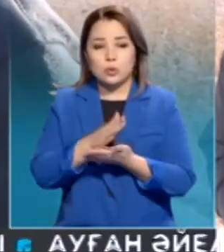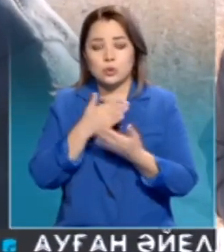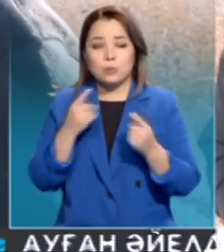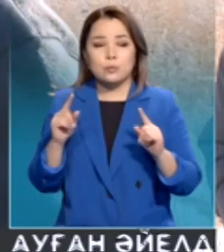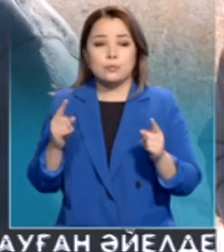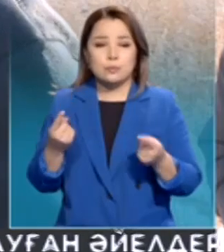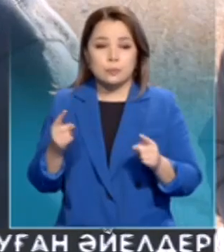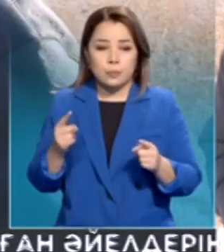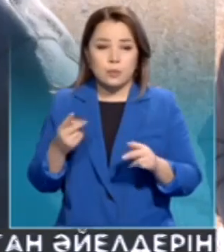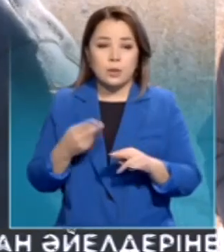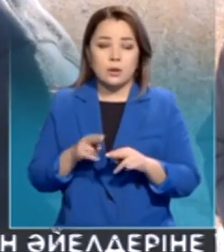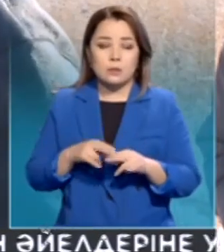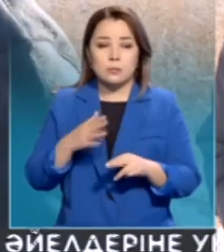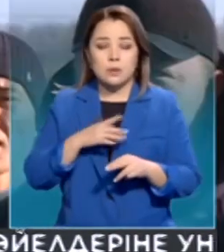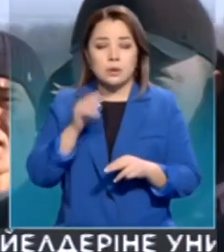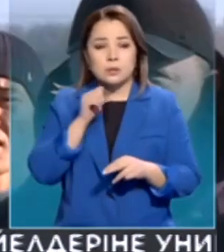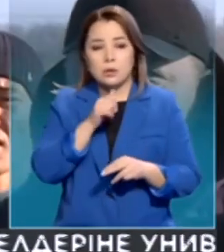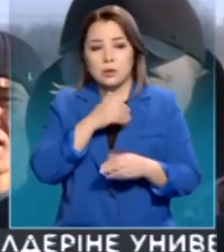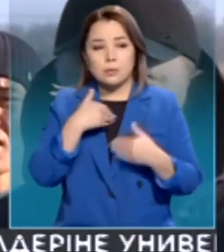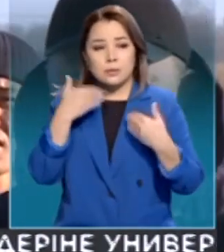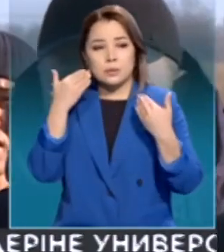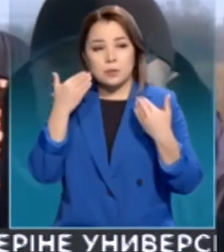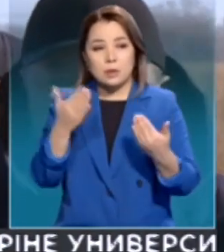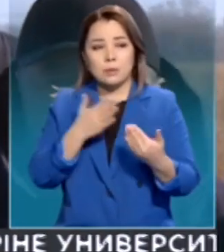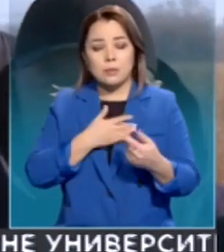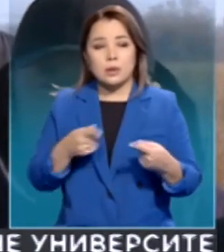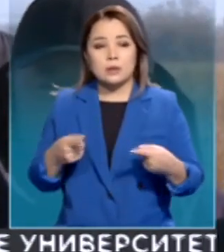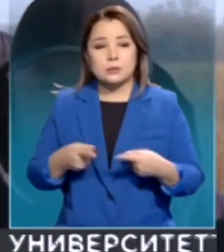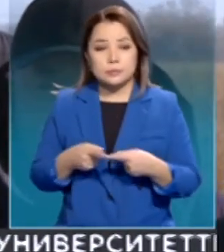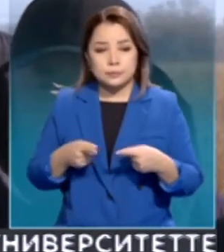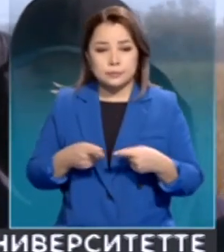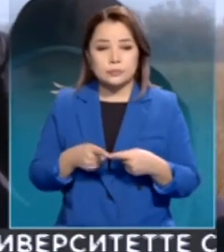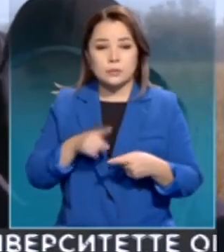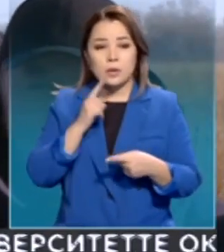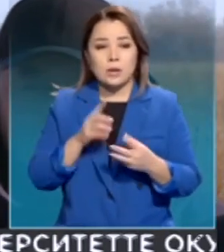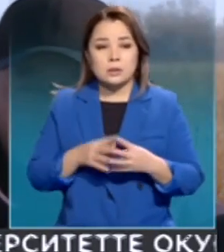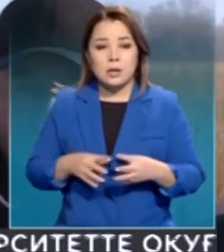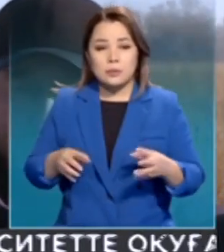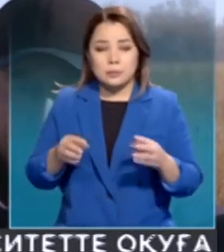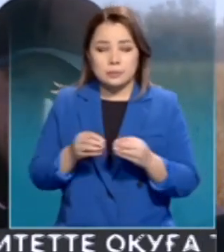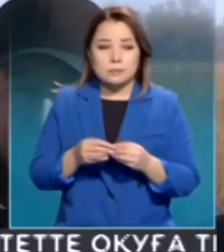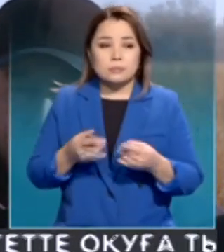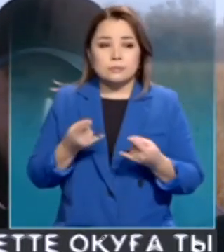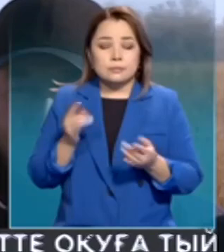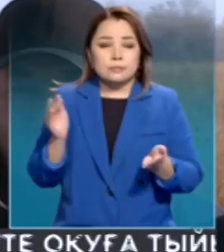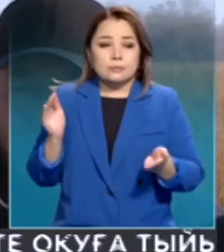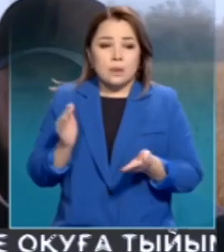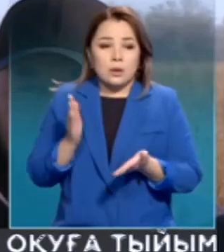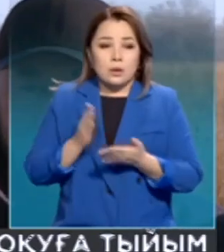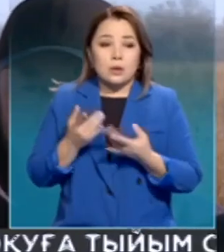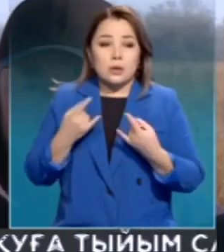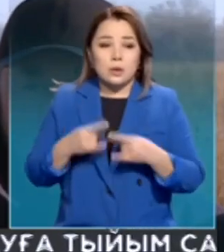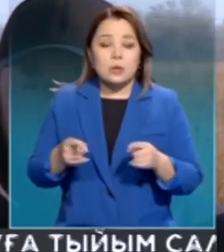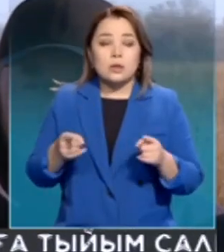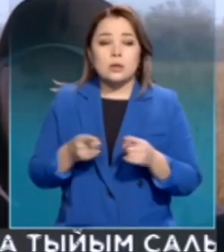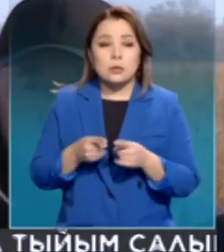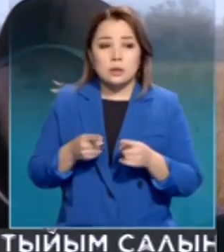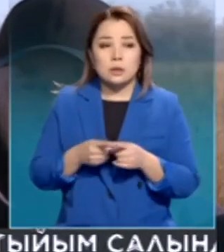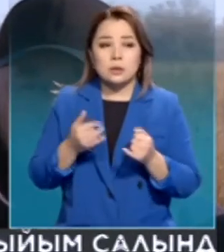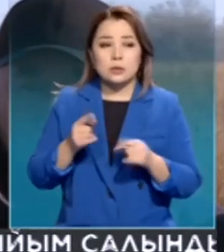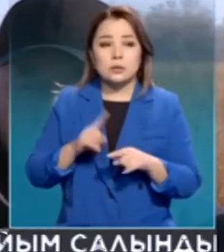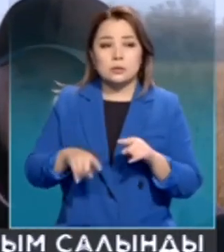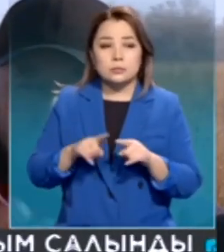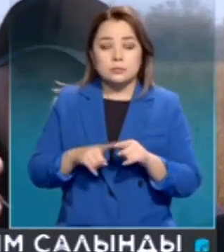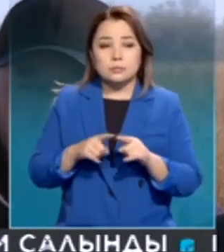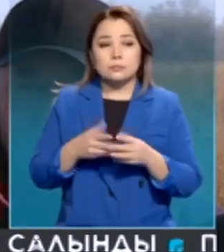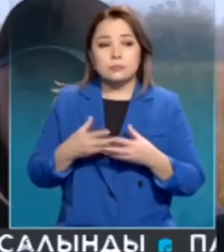бар? Бұл әзір бізге жұмбақ. Өзім квартирада отырамын, жас семьямын, жаңадан туған балам бар, қазір квартирадан. Енді Алла